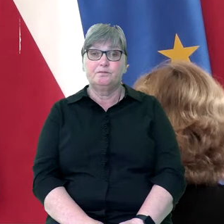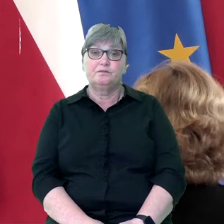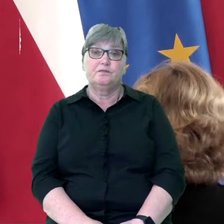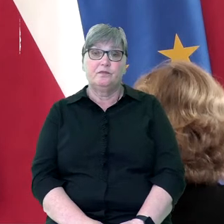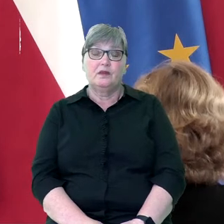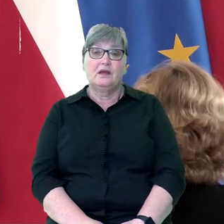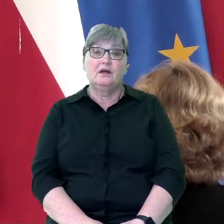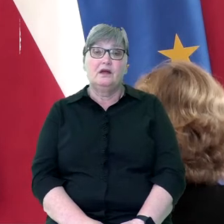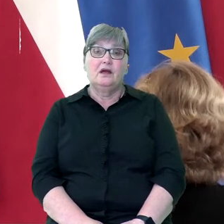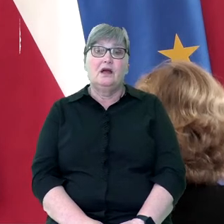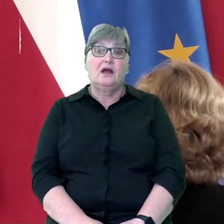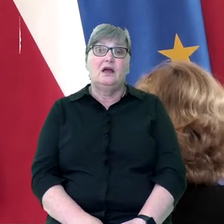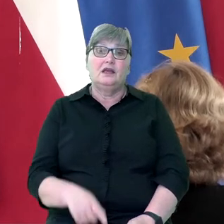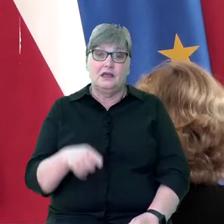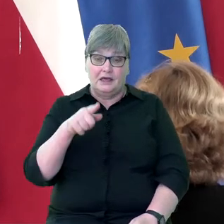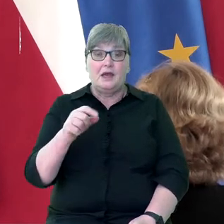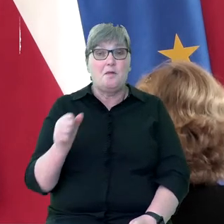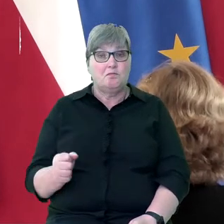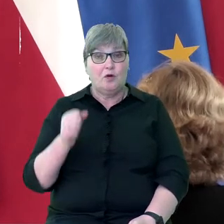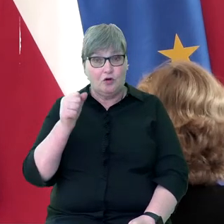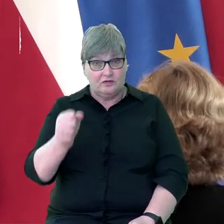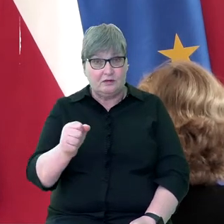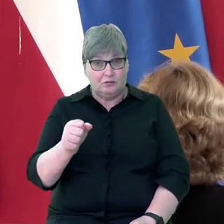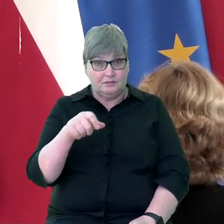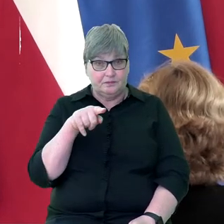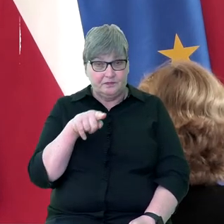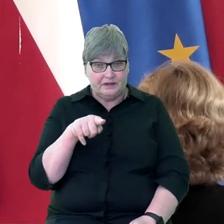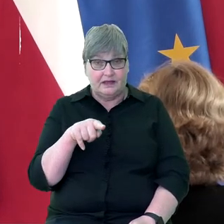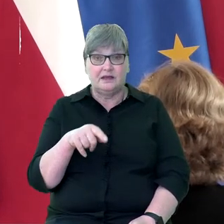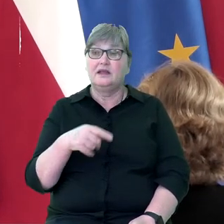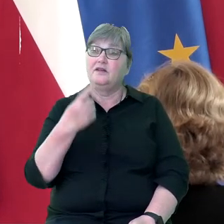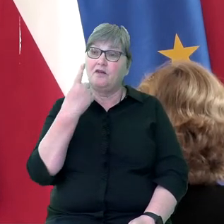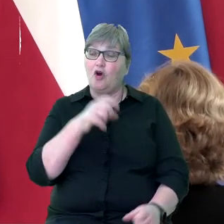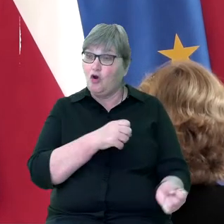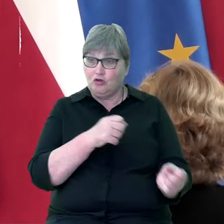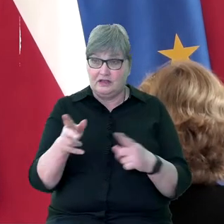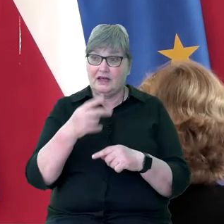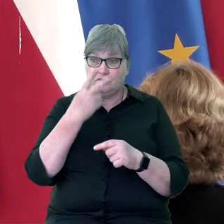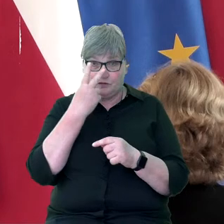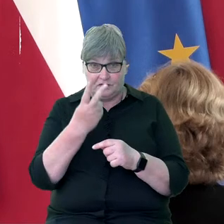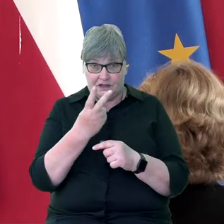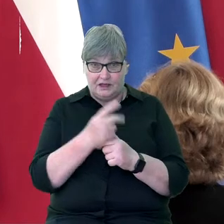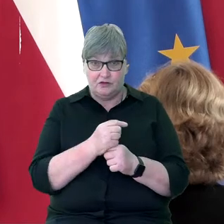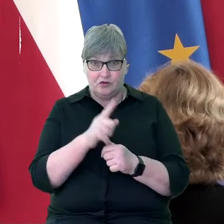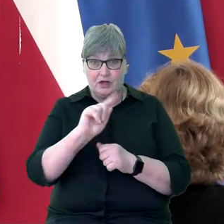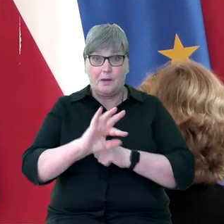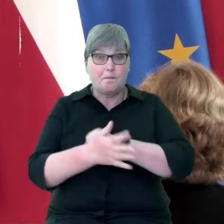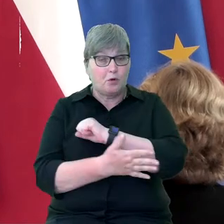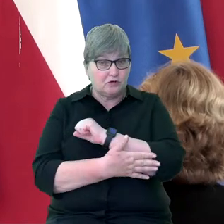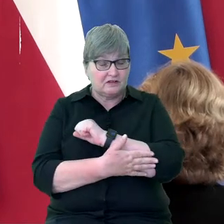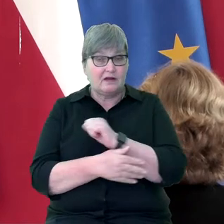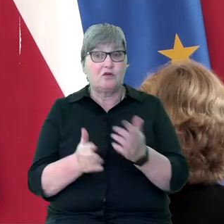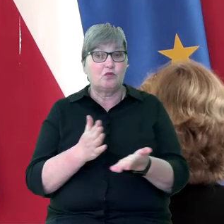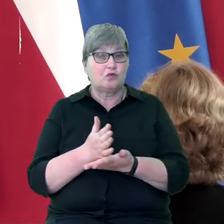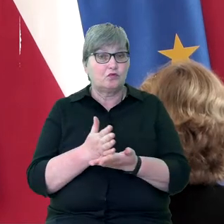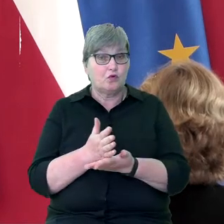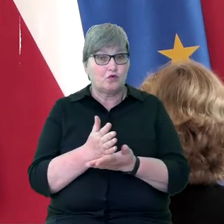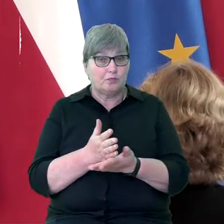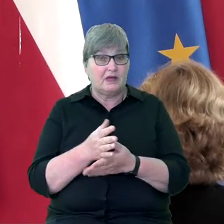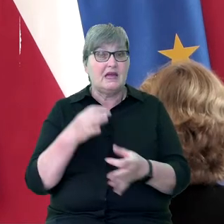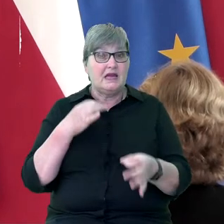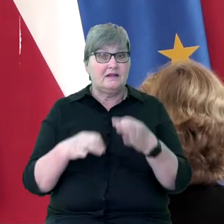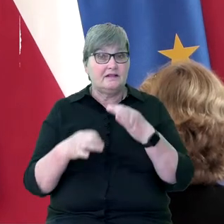wypowiedzi tego posła jednoznacznie wynika, że podstawą służby cywilnej miały być